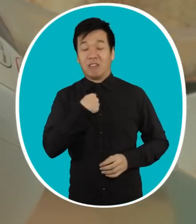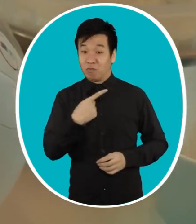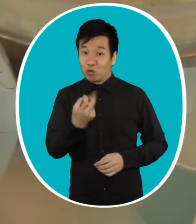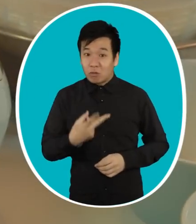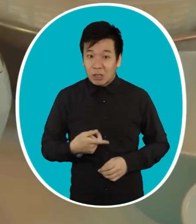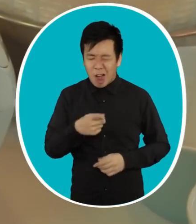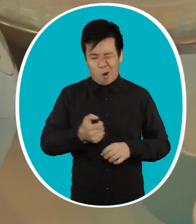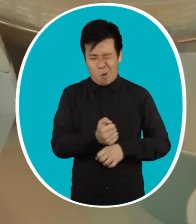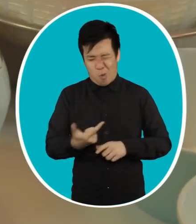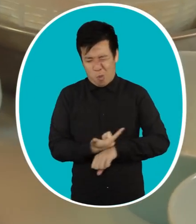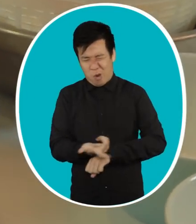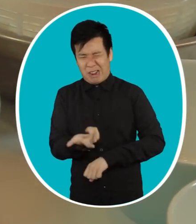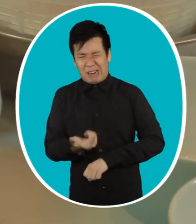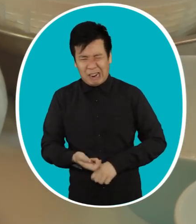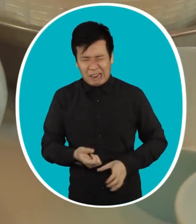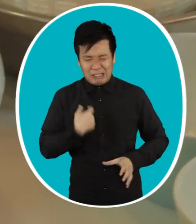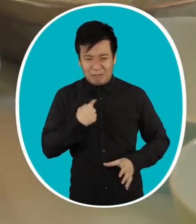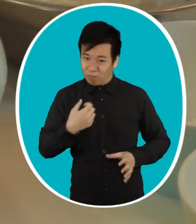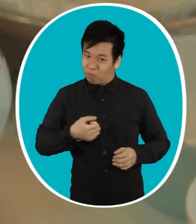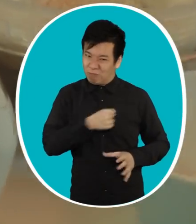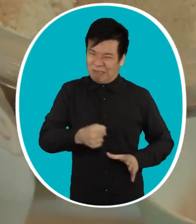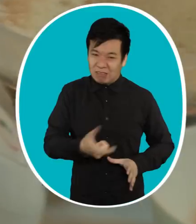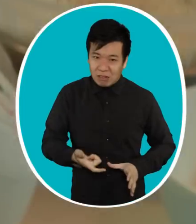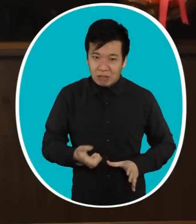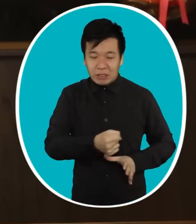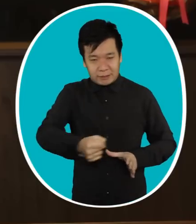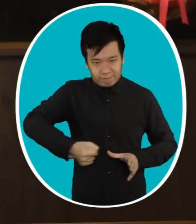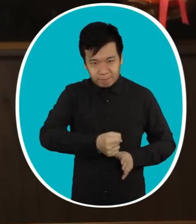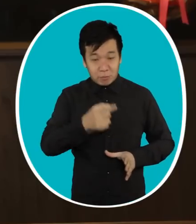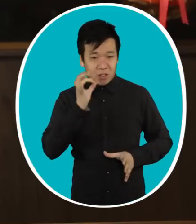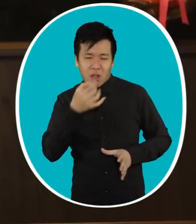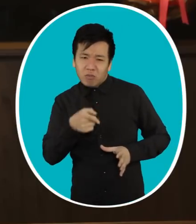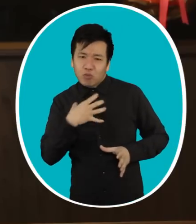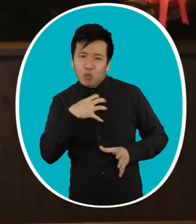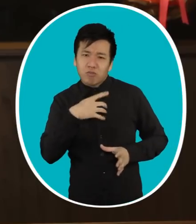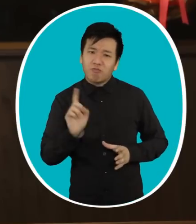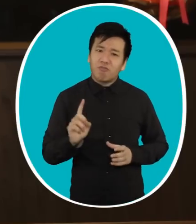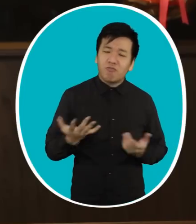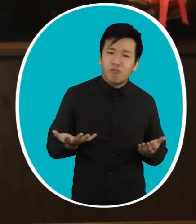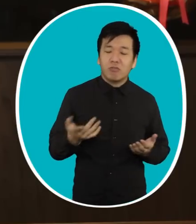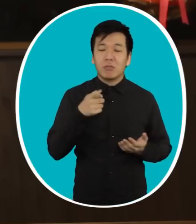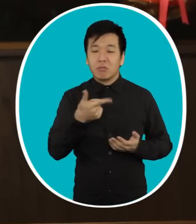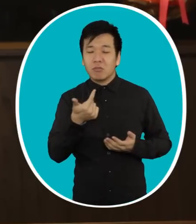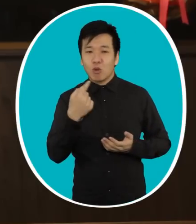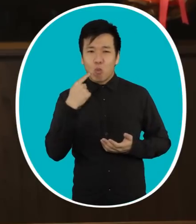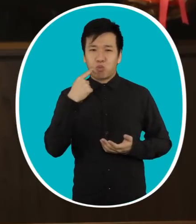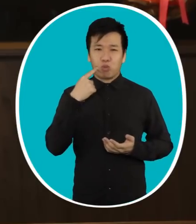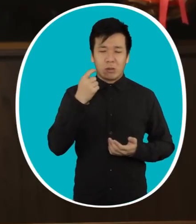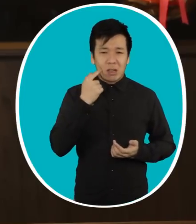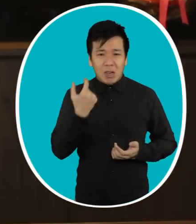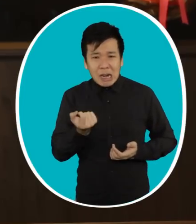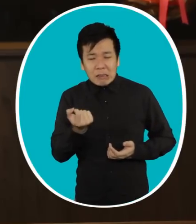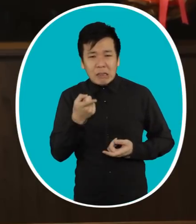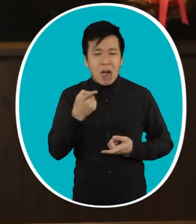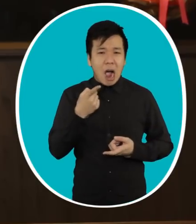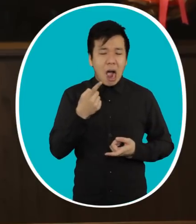咁耐都撈唔到佢。 好香！ 啲飯點咧？你覺得？ 個軟硬程度，唔係夠唔夠熟，軟